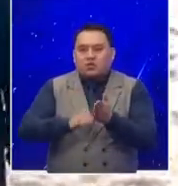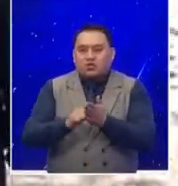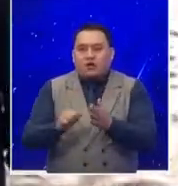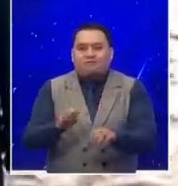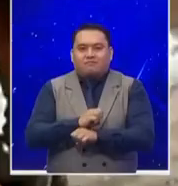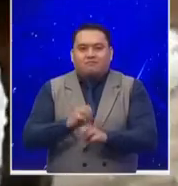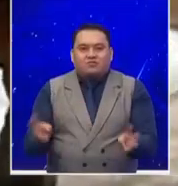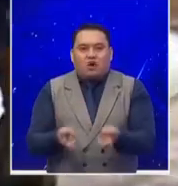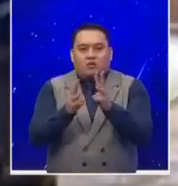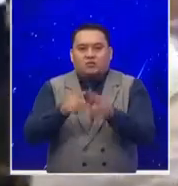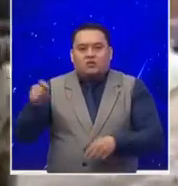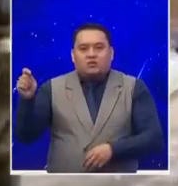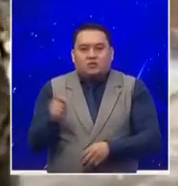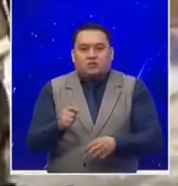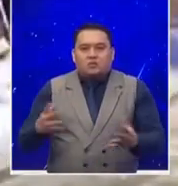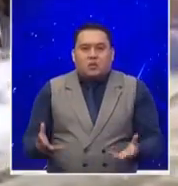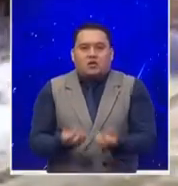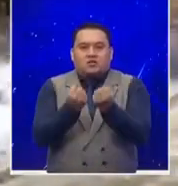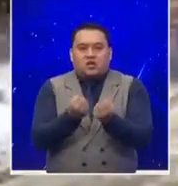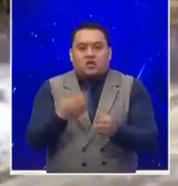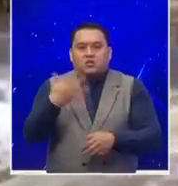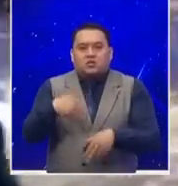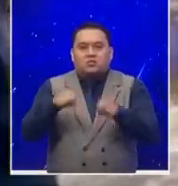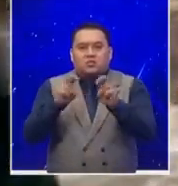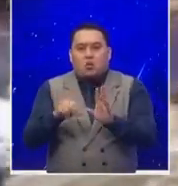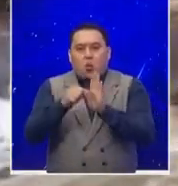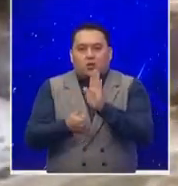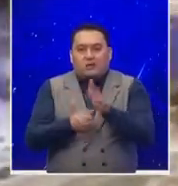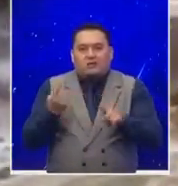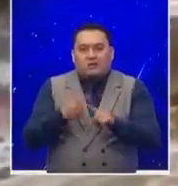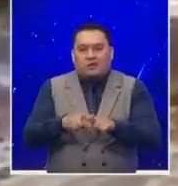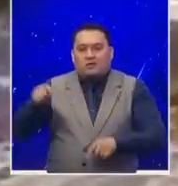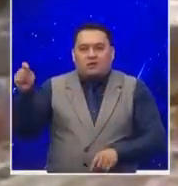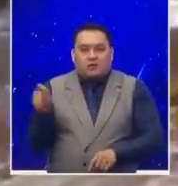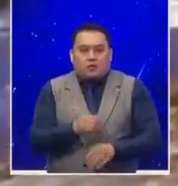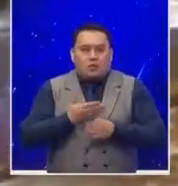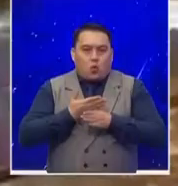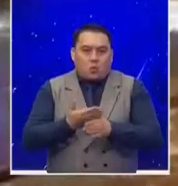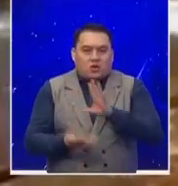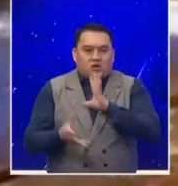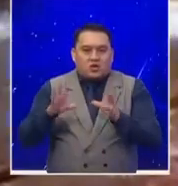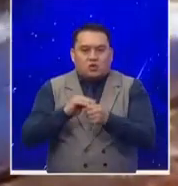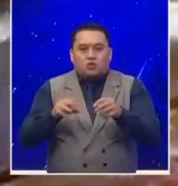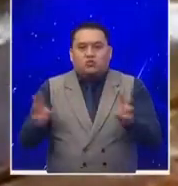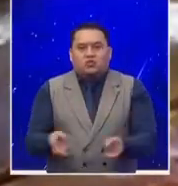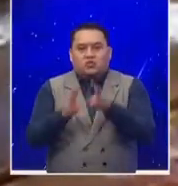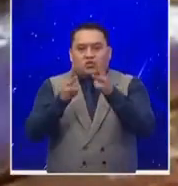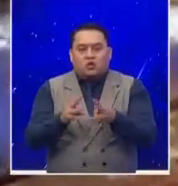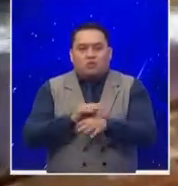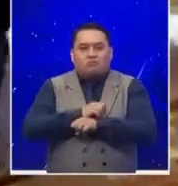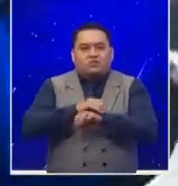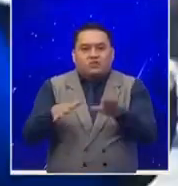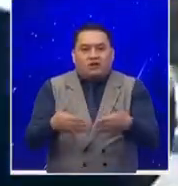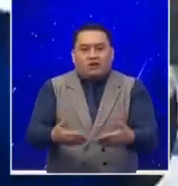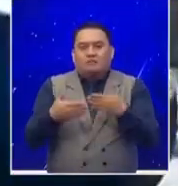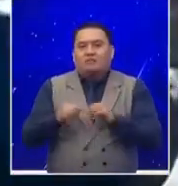жалынды сөндіруге құтқарушылар мен 50-ден аса маман және 16 техника жұмылдырылды. Нәтижесінде өрттің шатырға және өзге